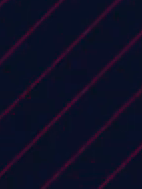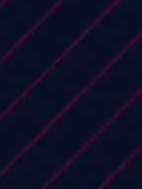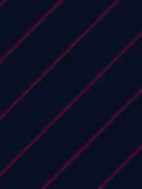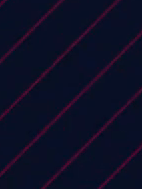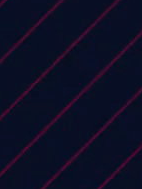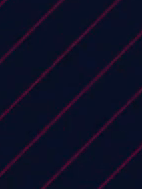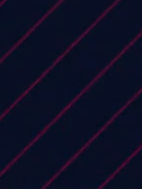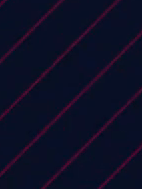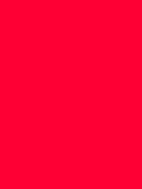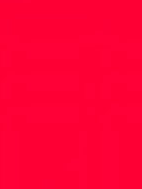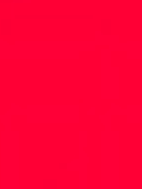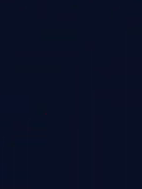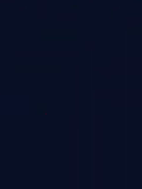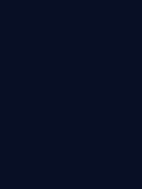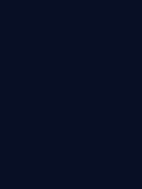Hai